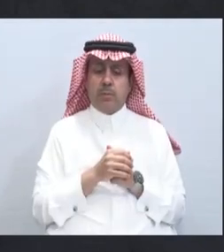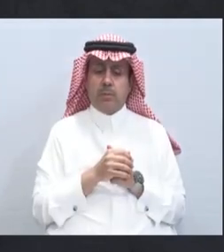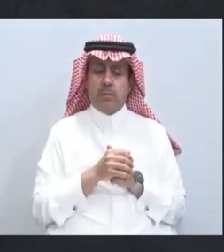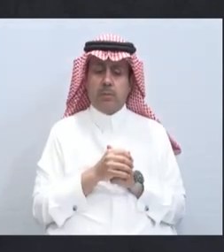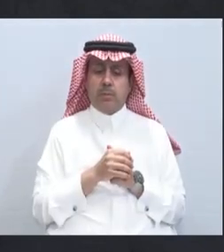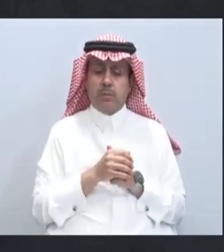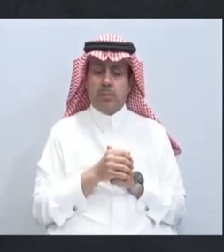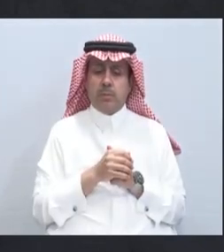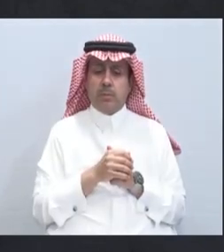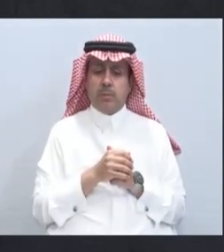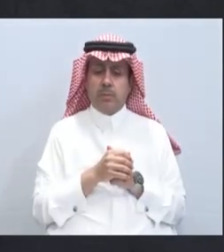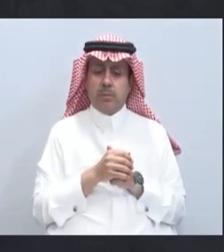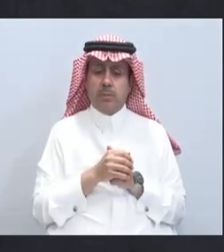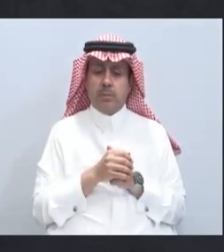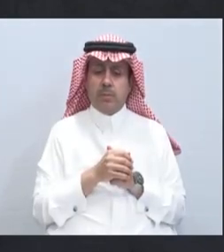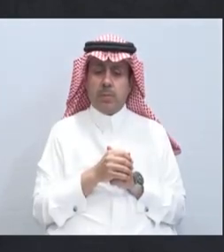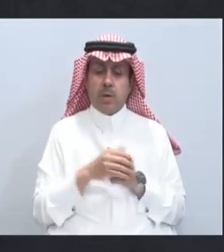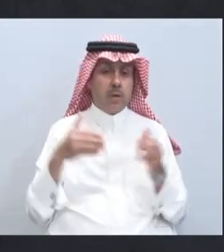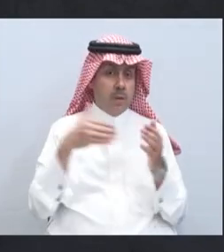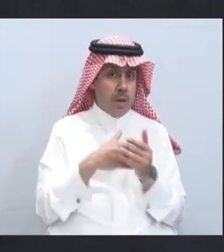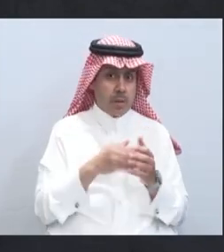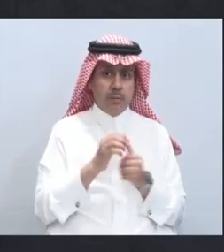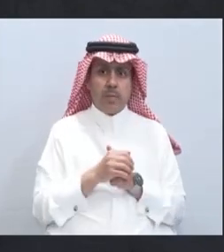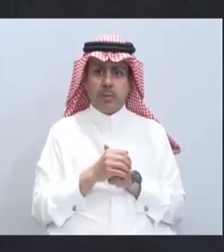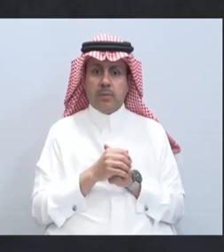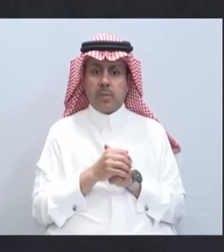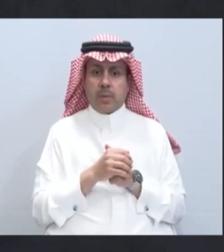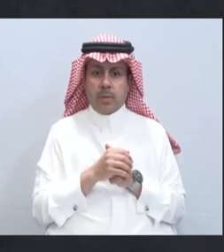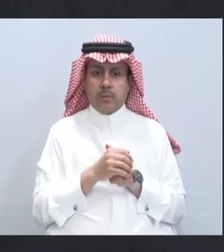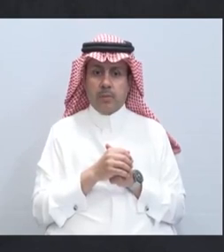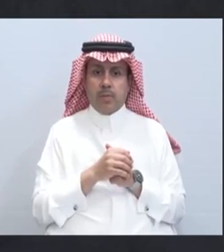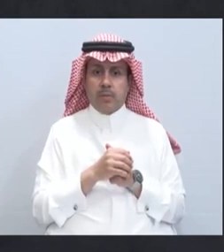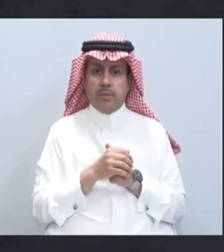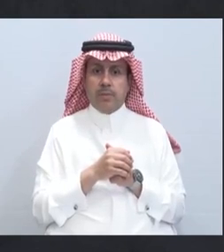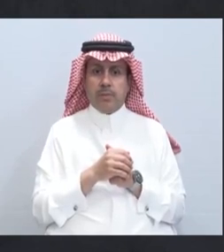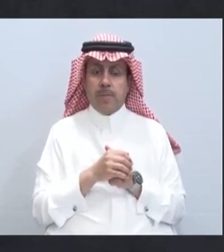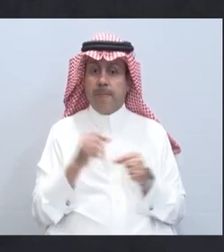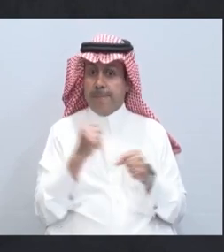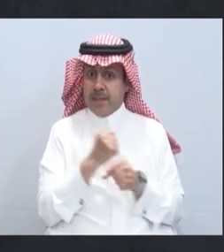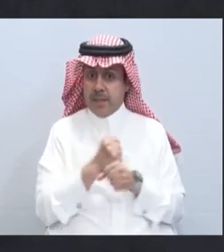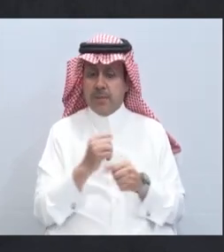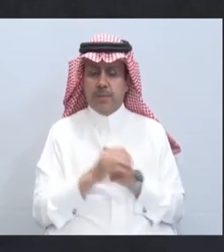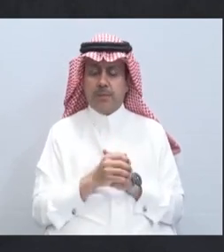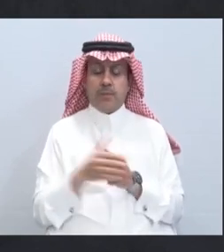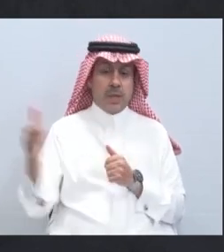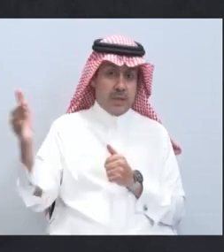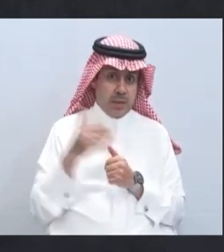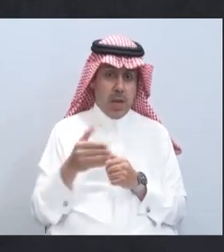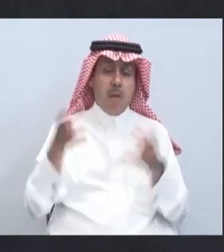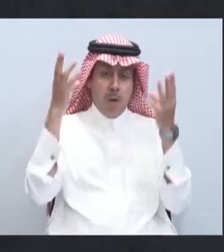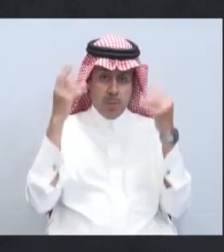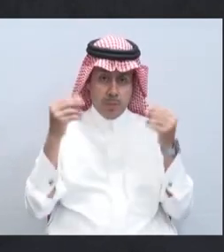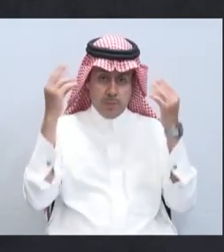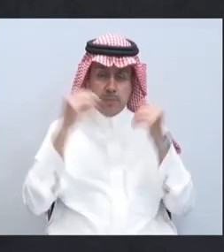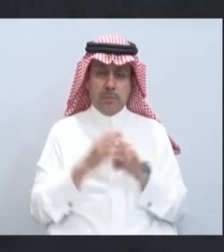المعلومات او في النهايه اخيرا لكي نستطيع استخدامها يعني استرجاع هذه